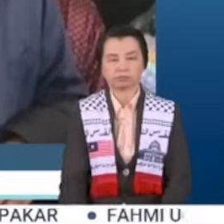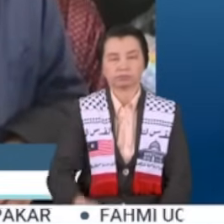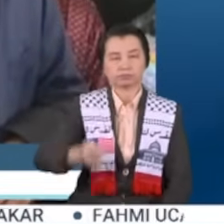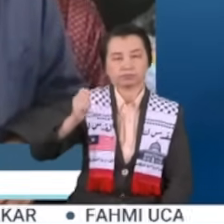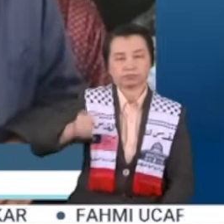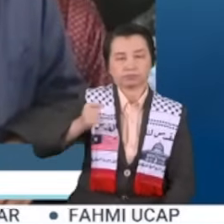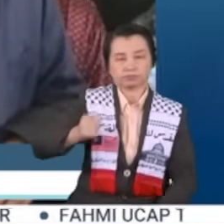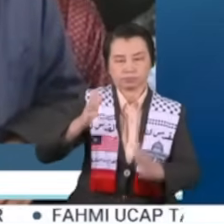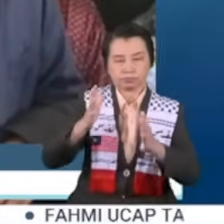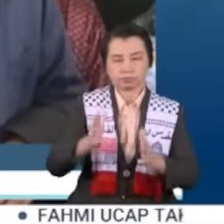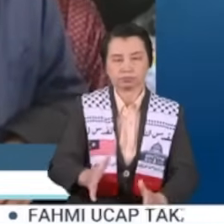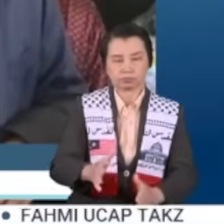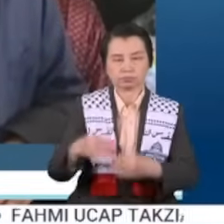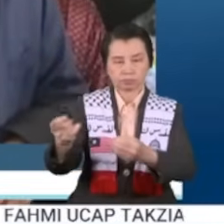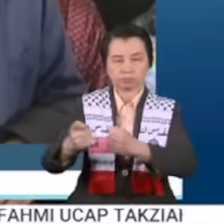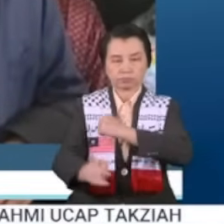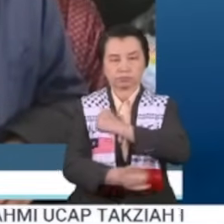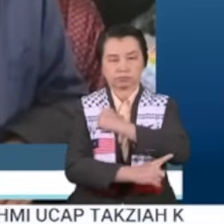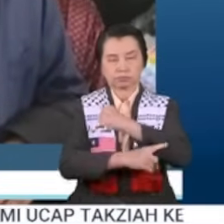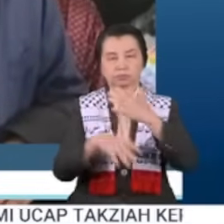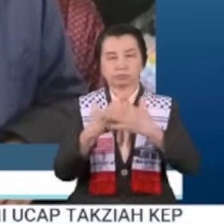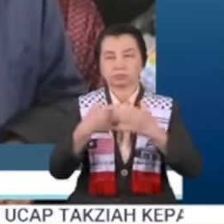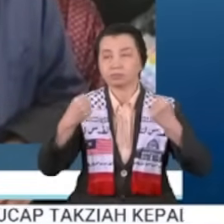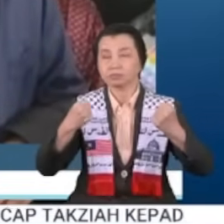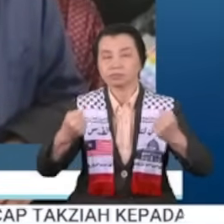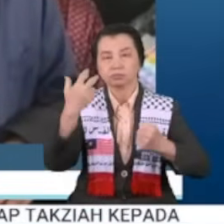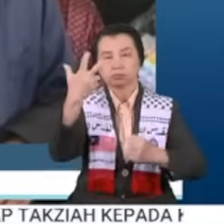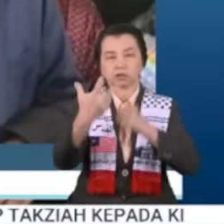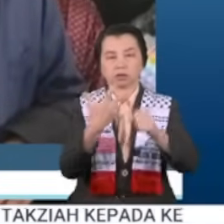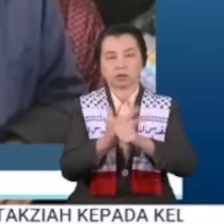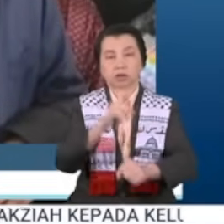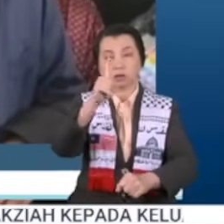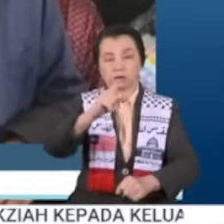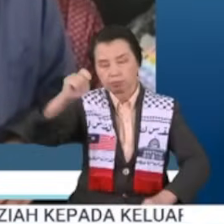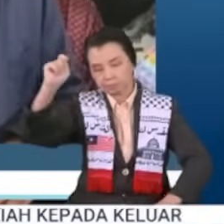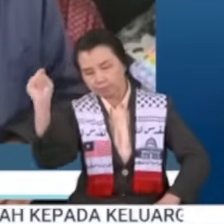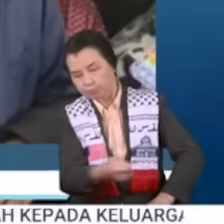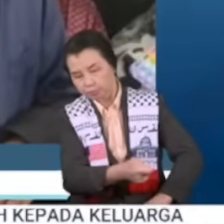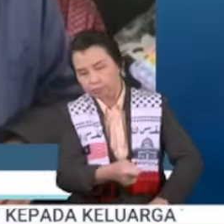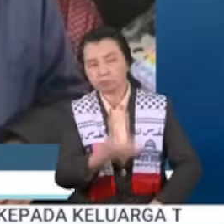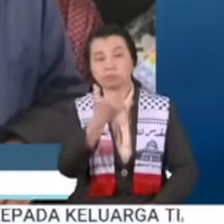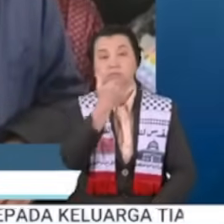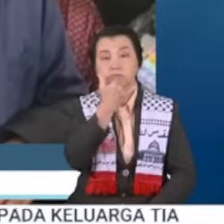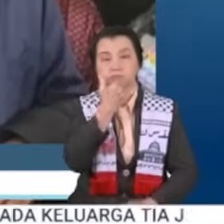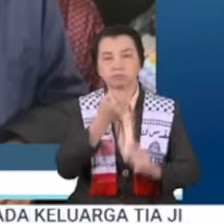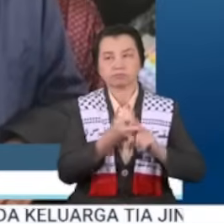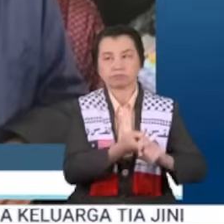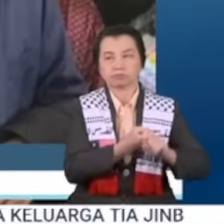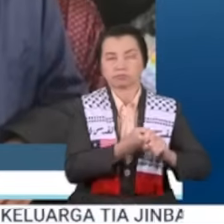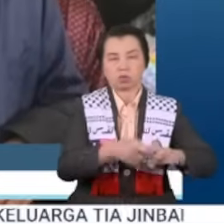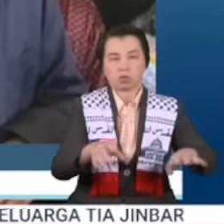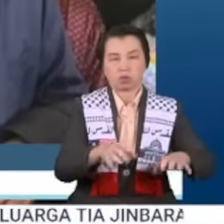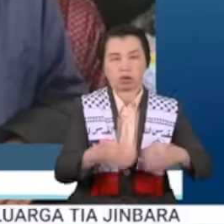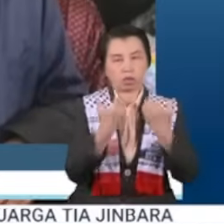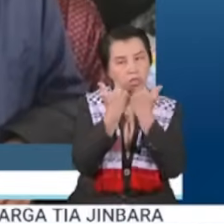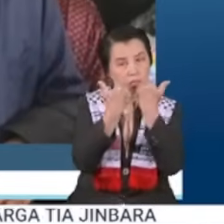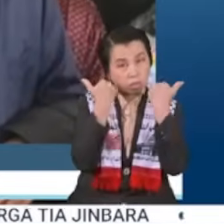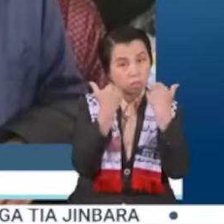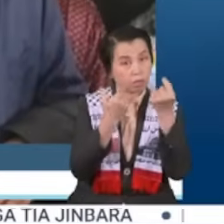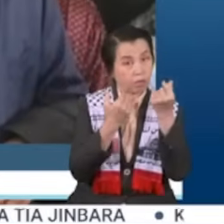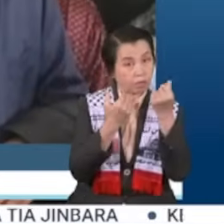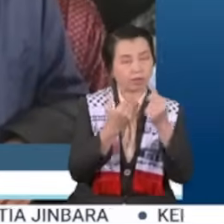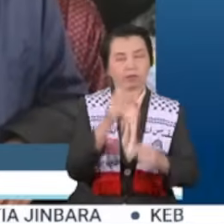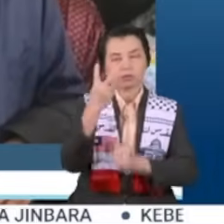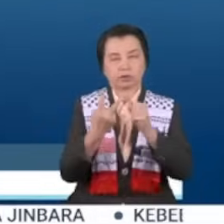Hakim dat Azar Abdul Hamid jatuhkan hukuman penjara t tahun dan satu sebatan bagi kesalahan bersubahat melakukan pecah amanah